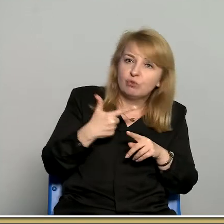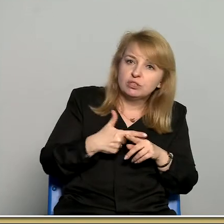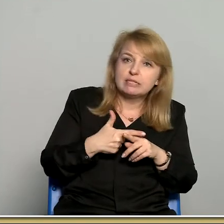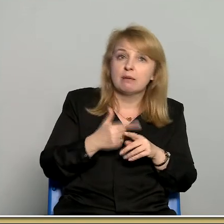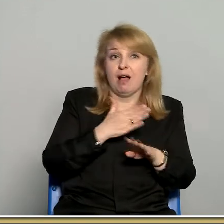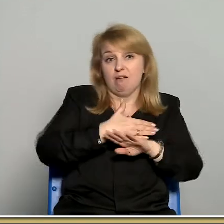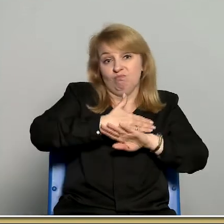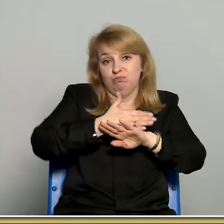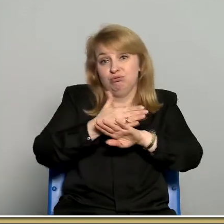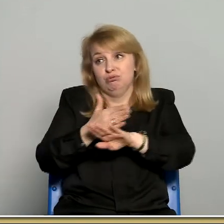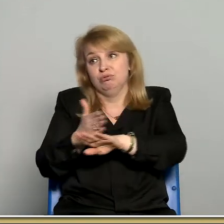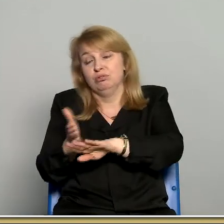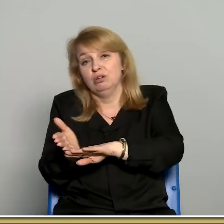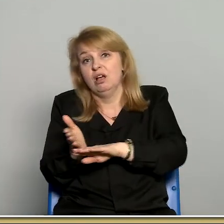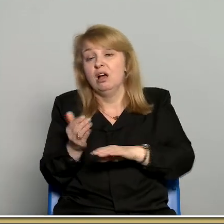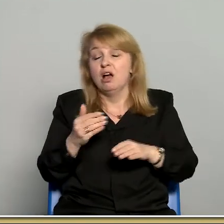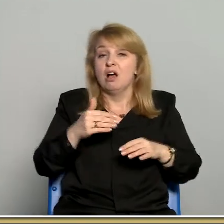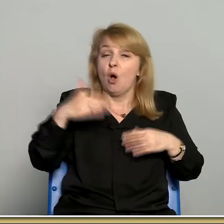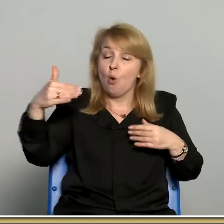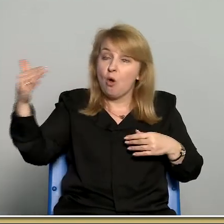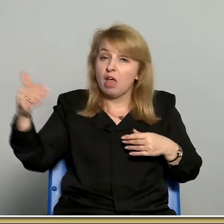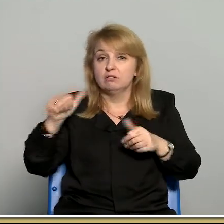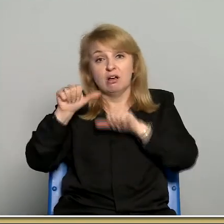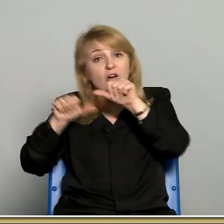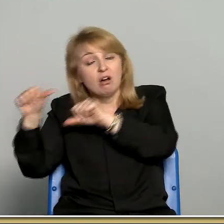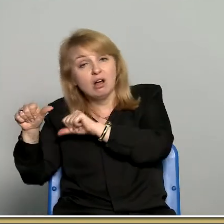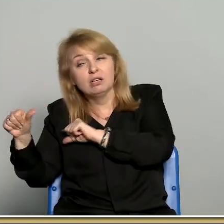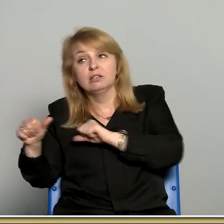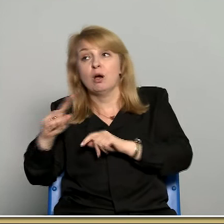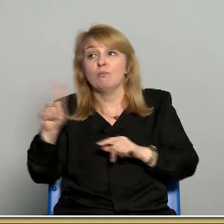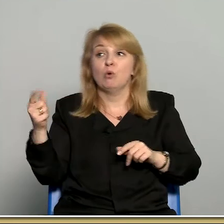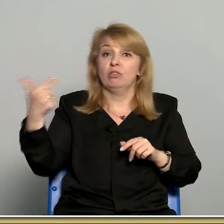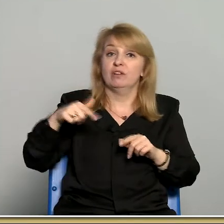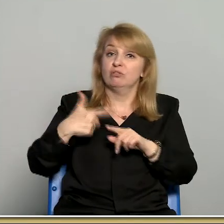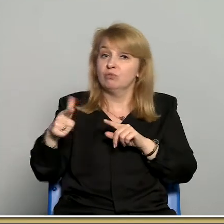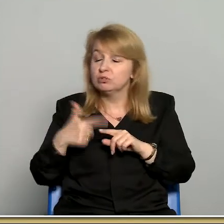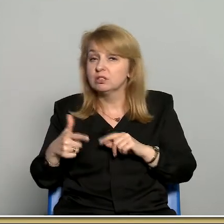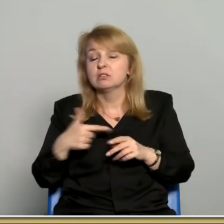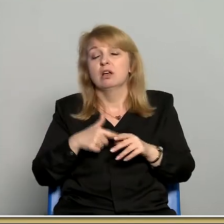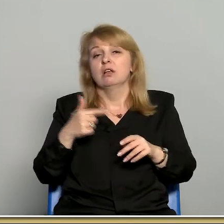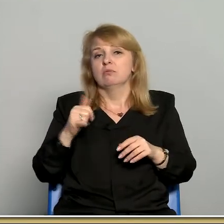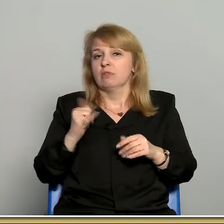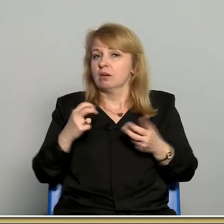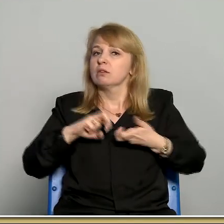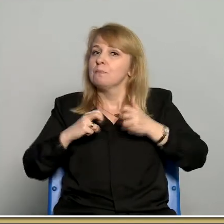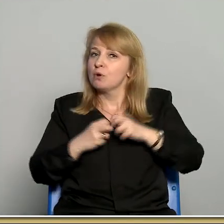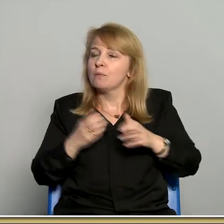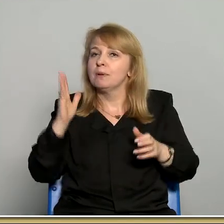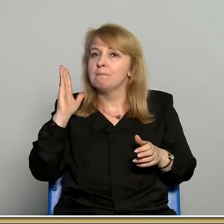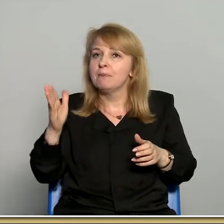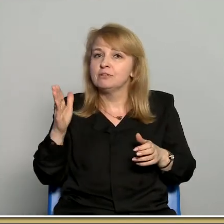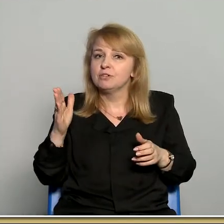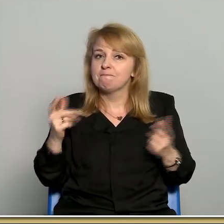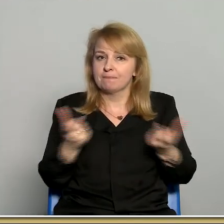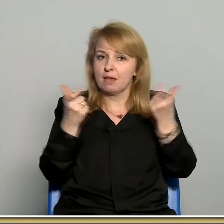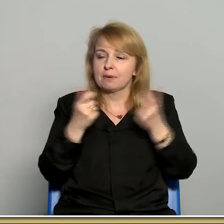zwrócić uwagę na kolejne lata, jaki problem nam grozi,